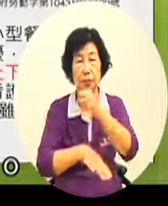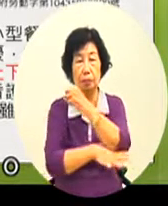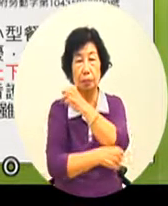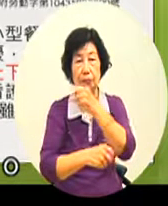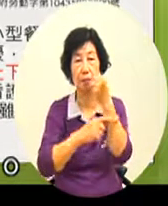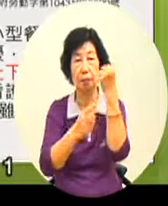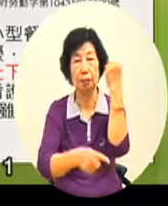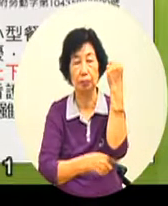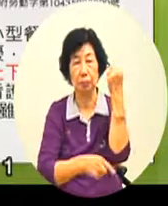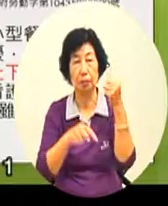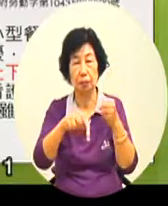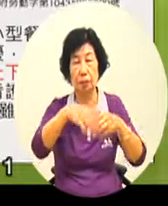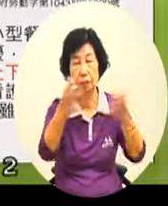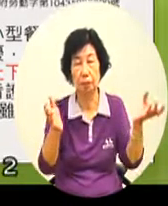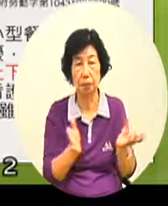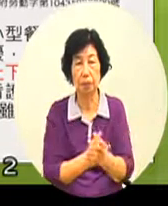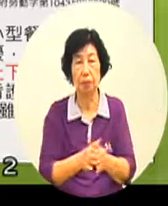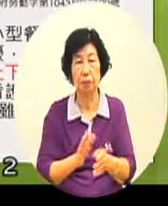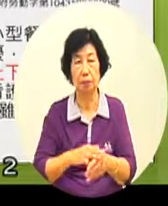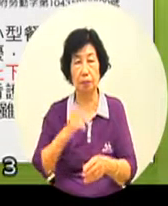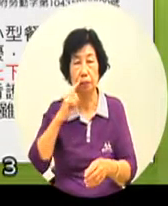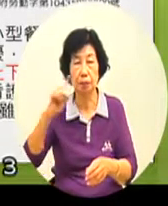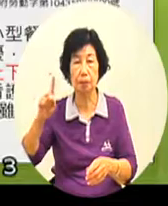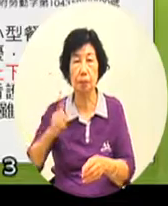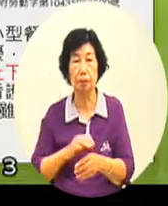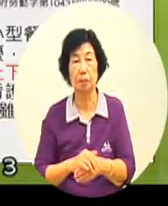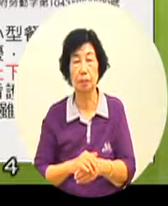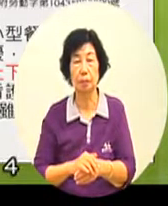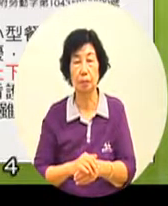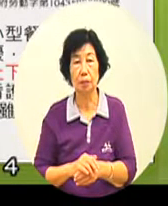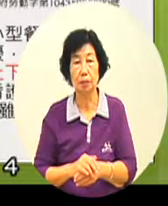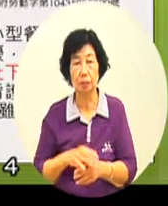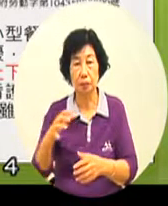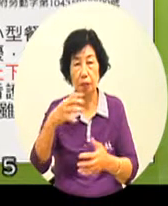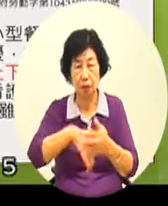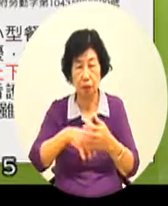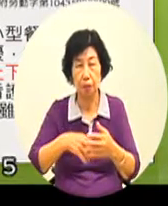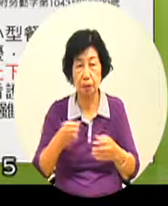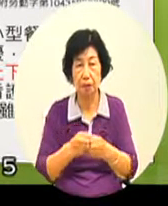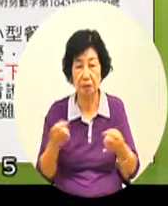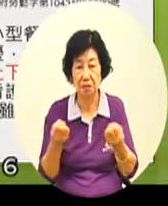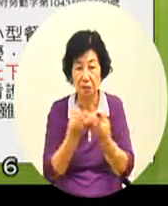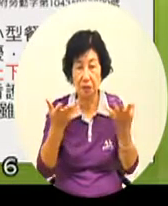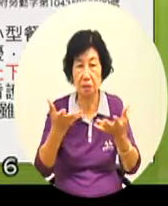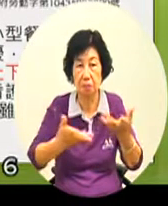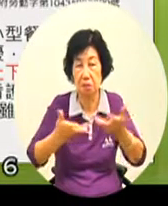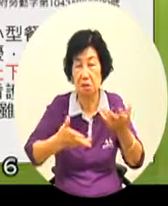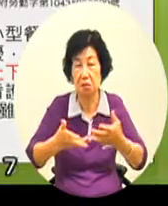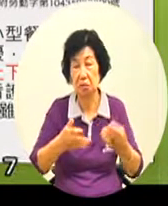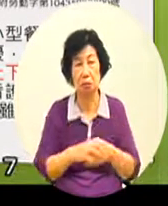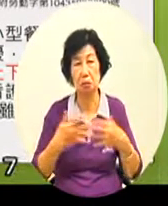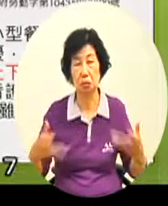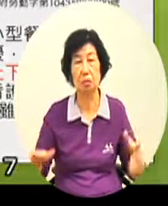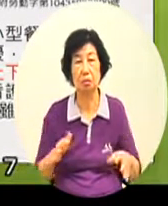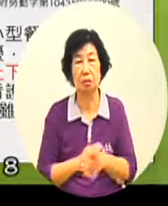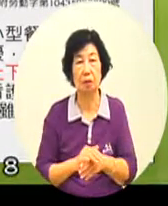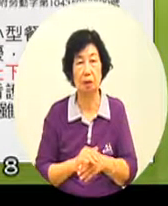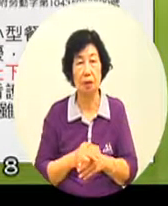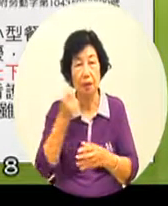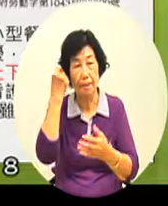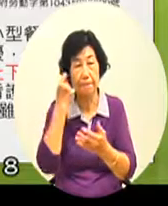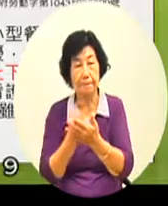劳基法的部分的诉愿哈，是现在是诉愿案里面最多的。那每3个诉愿案里面呢，就有一案呢是